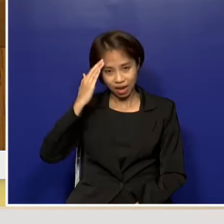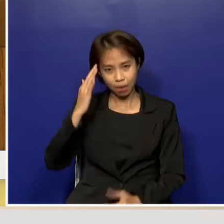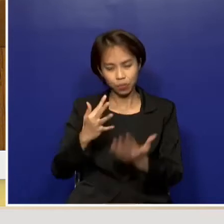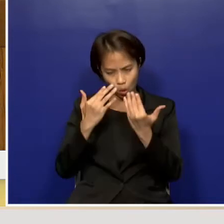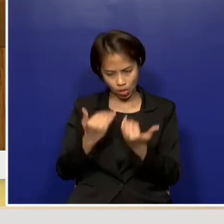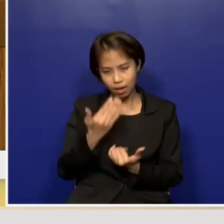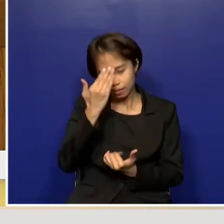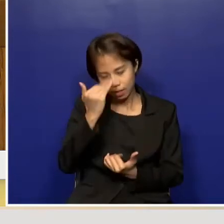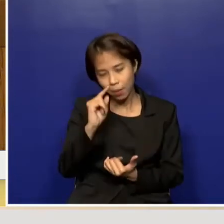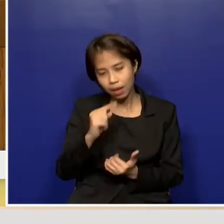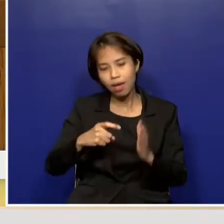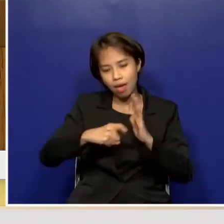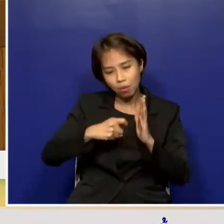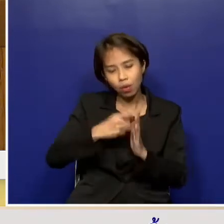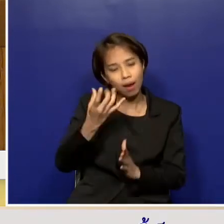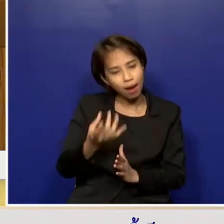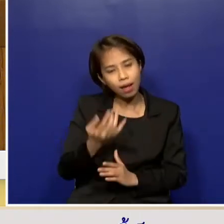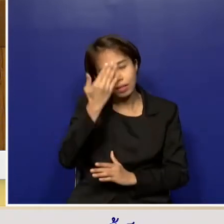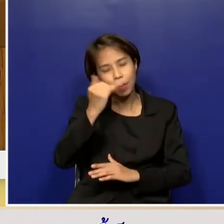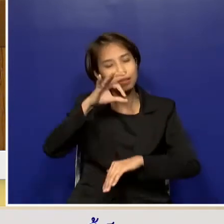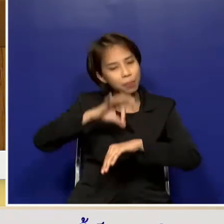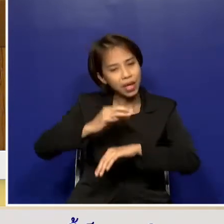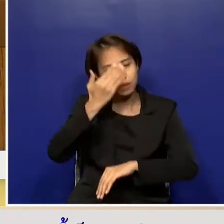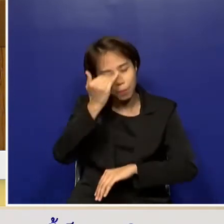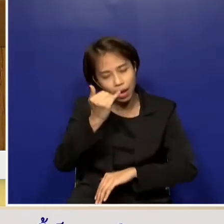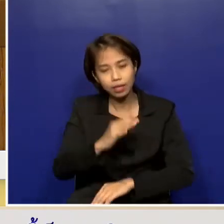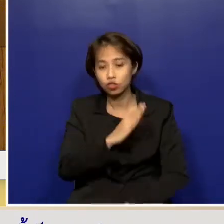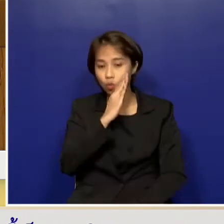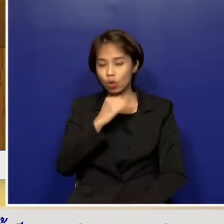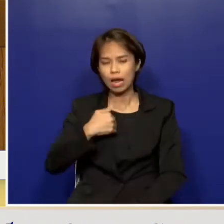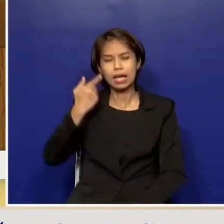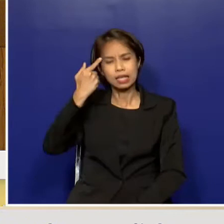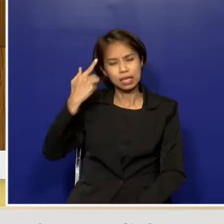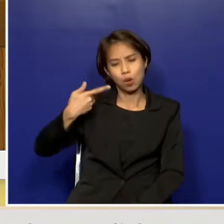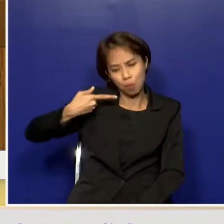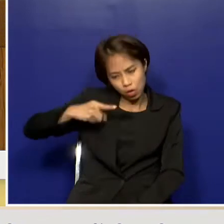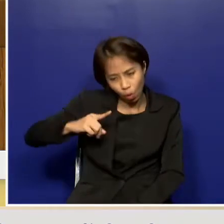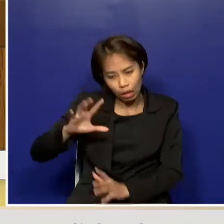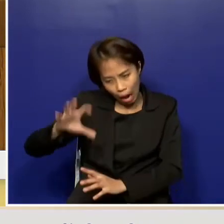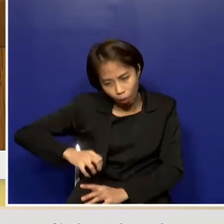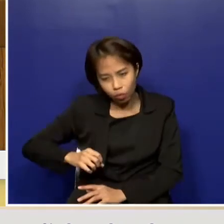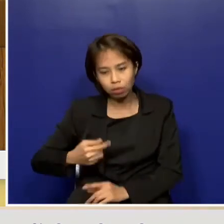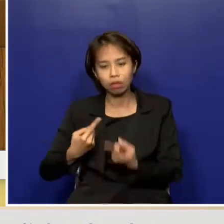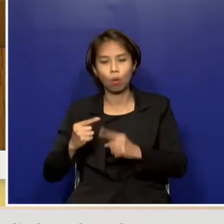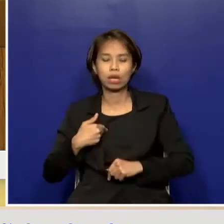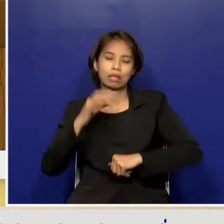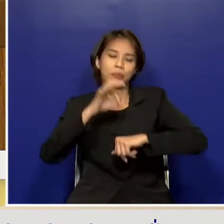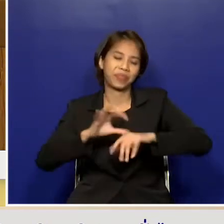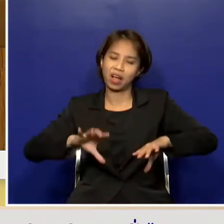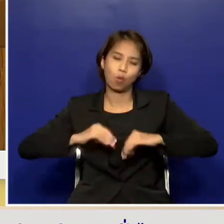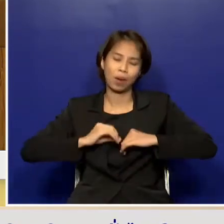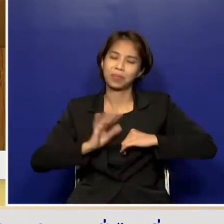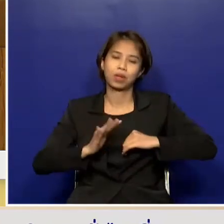ขาเหผวผมเข้มาเพื่ออะไร builtผมเขามาเพื่หาป Gruppผมไมเข้ามาพรดหัวครับไ เพื่เ